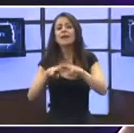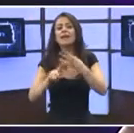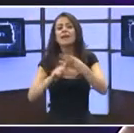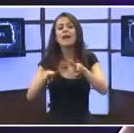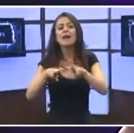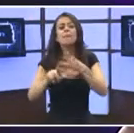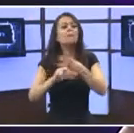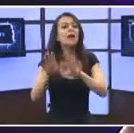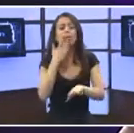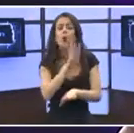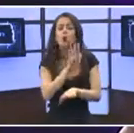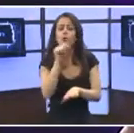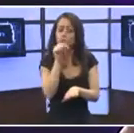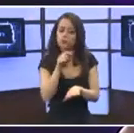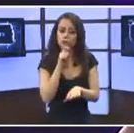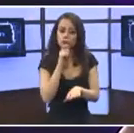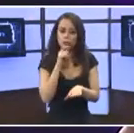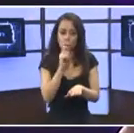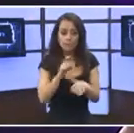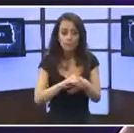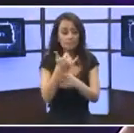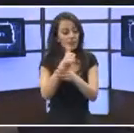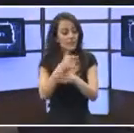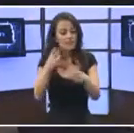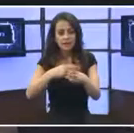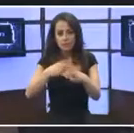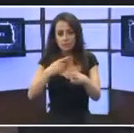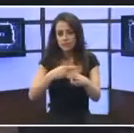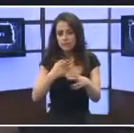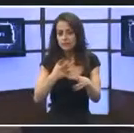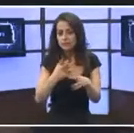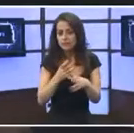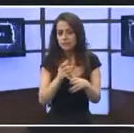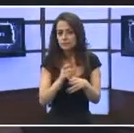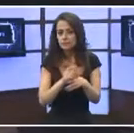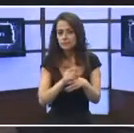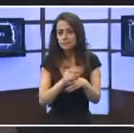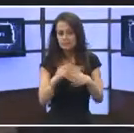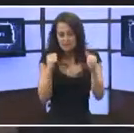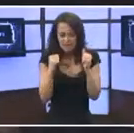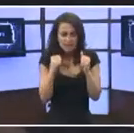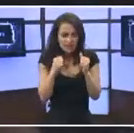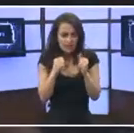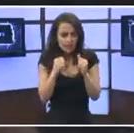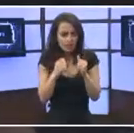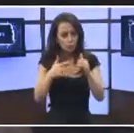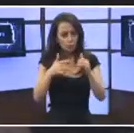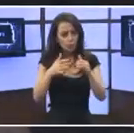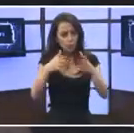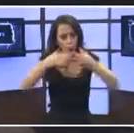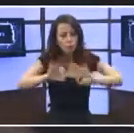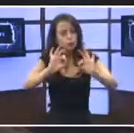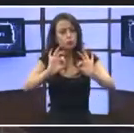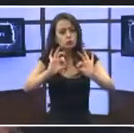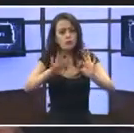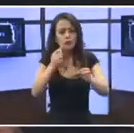ve burada nelerdir? Şunu özellikle söyleyeyim. Tabii tabii buyurun. Meslek kursları 35 değişik branşta. Fiziki durumu müsait olanlar iş